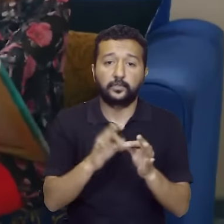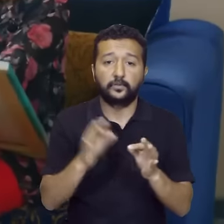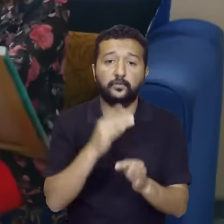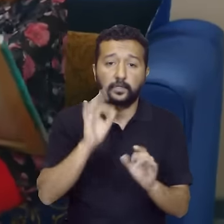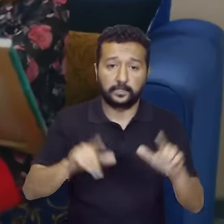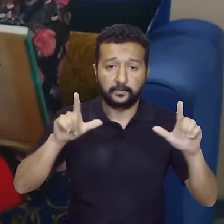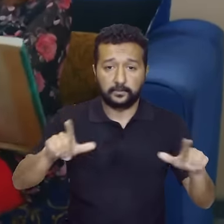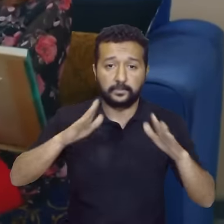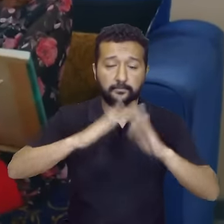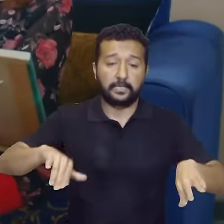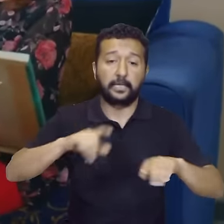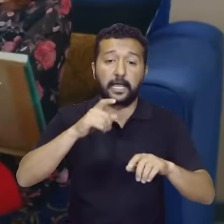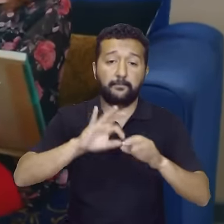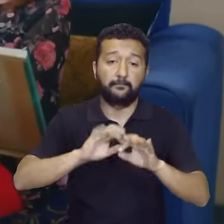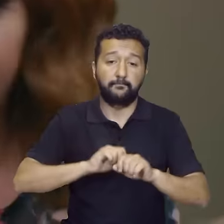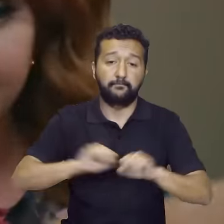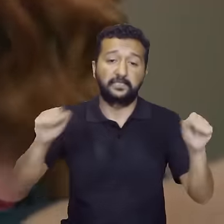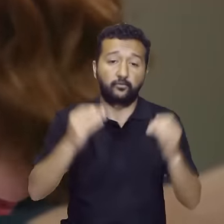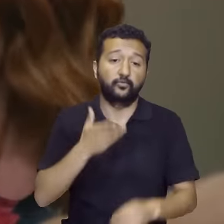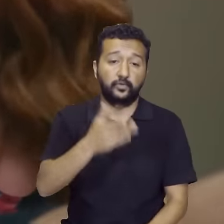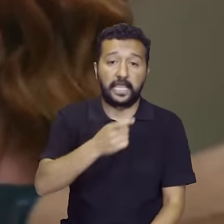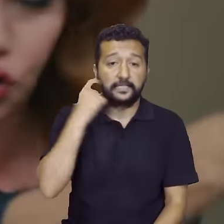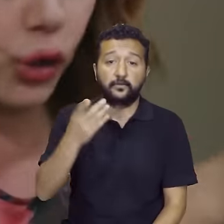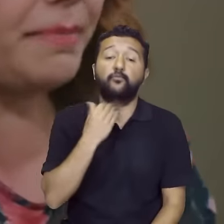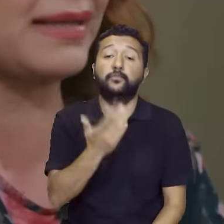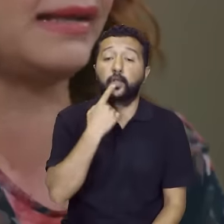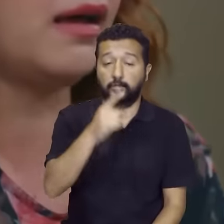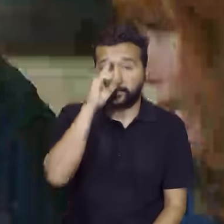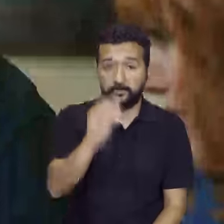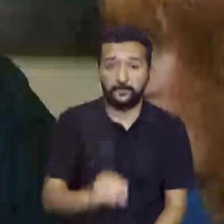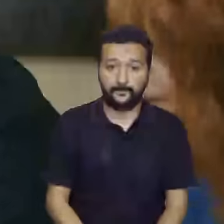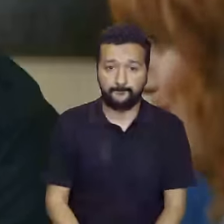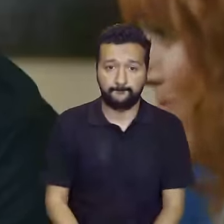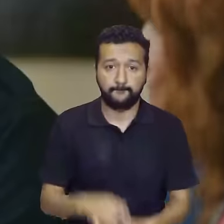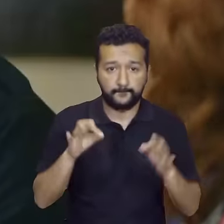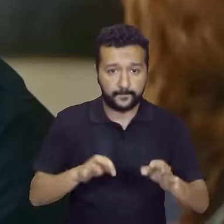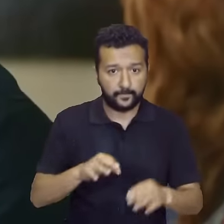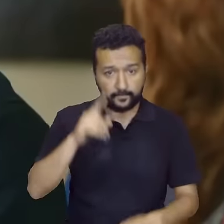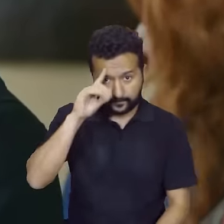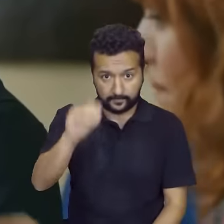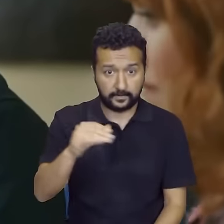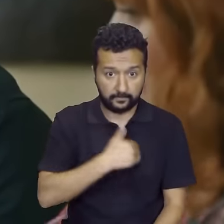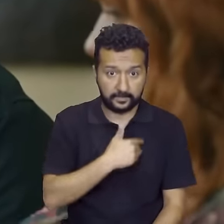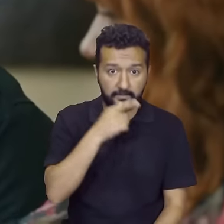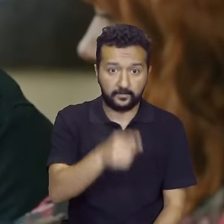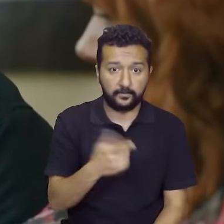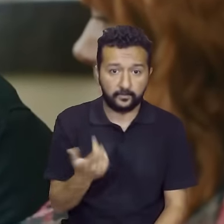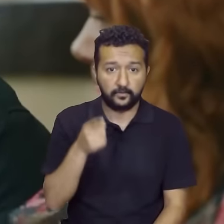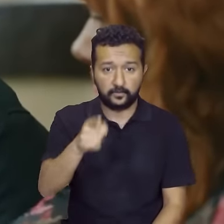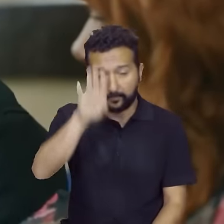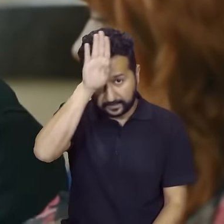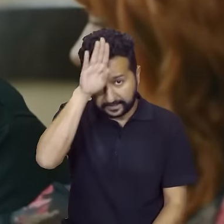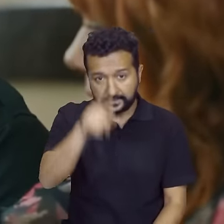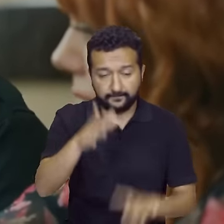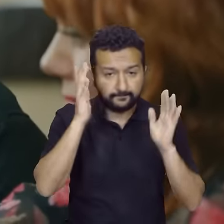ki bu. Tabloyu parça pinçik etmişsin yani. Eskisi gibi olmaz, onu da söyleyeyim ben sana. Şimdi diktirteceksin bana Türk